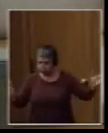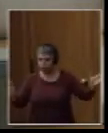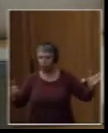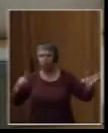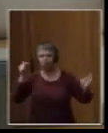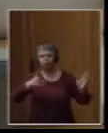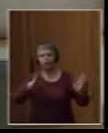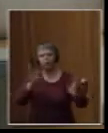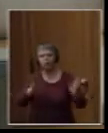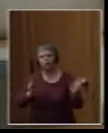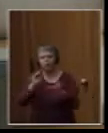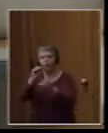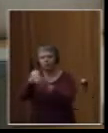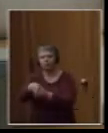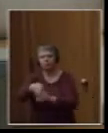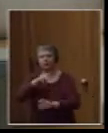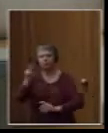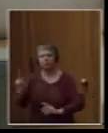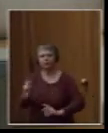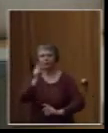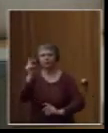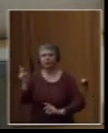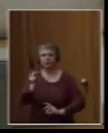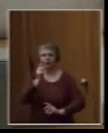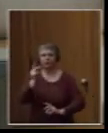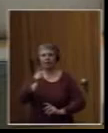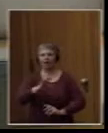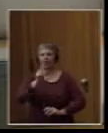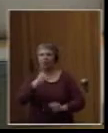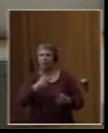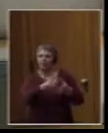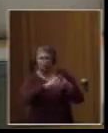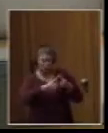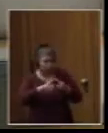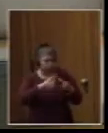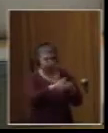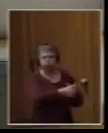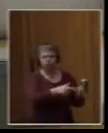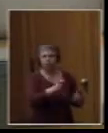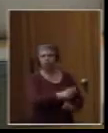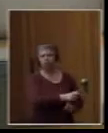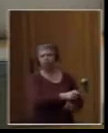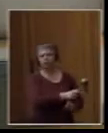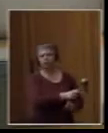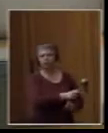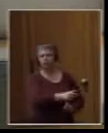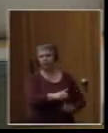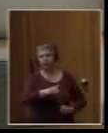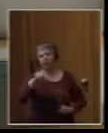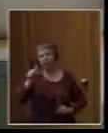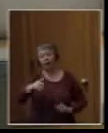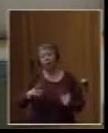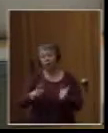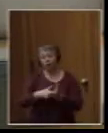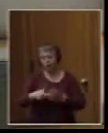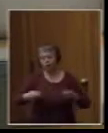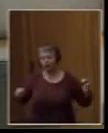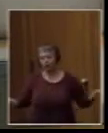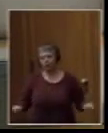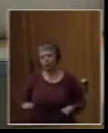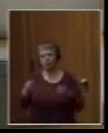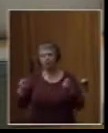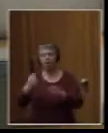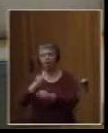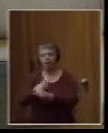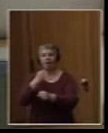Ταυτόχρονα πρέπει να αποτελεί διαρκή στόχο η συμμετοχή των ατόμων στην αγορά εργασίας, με όσο το δυνατόν γίνεται μεγαλύτερη την